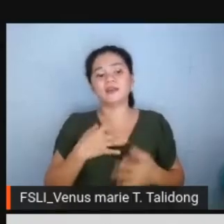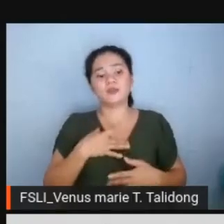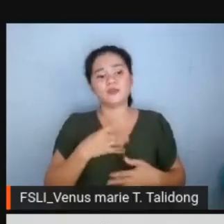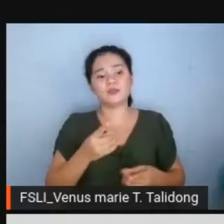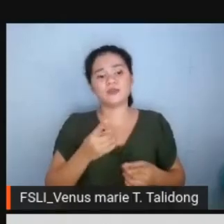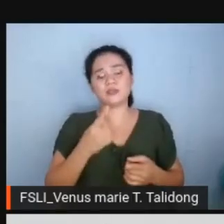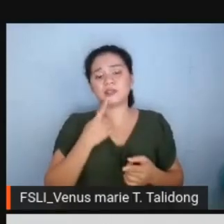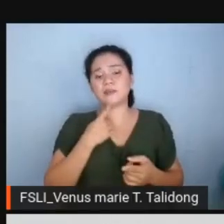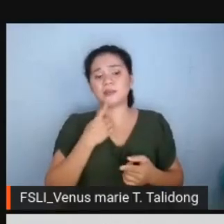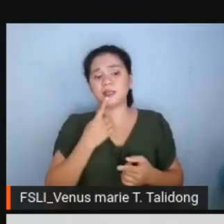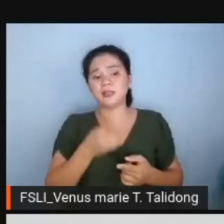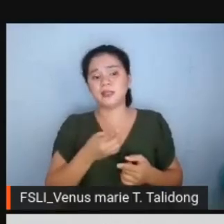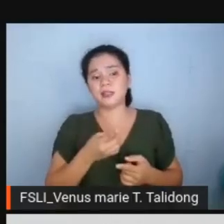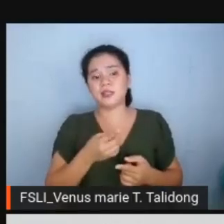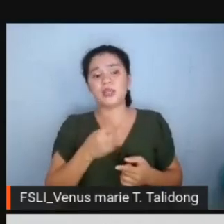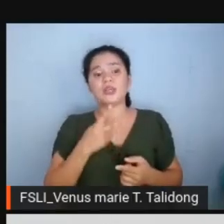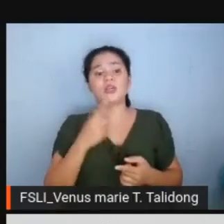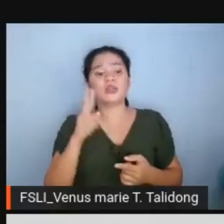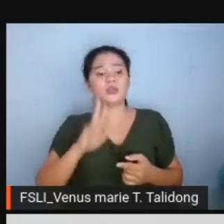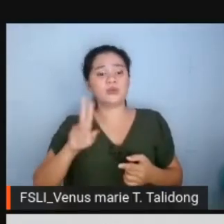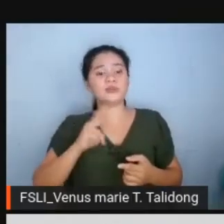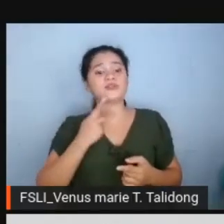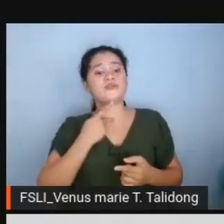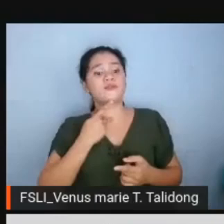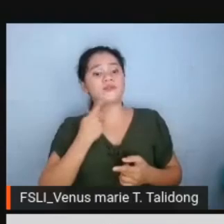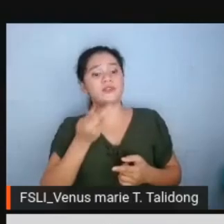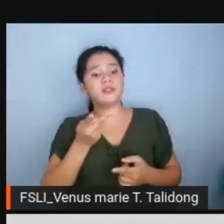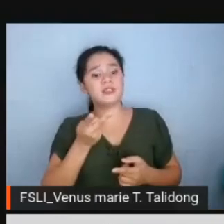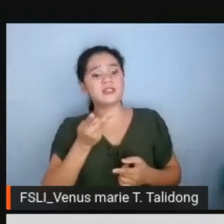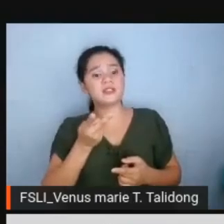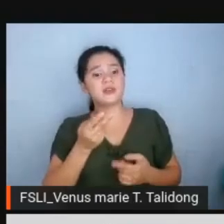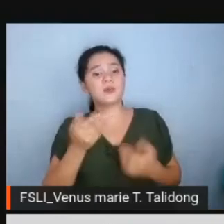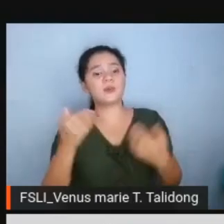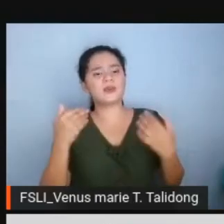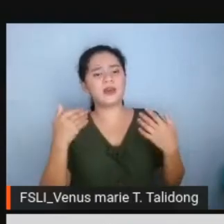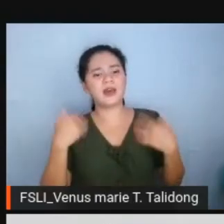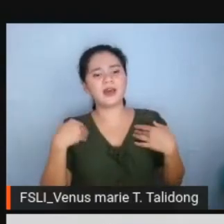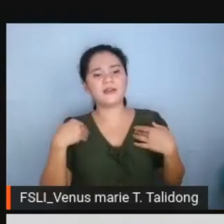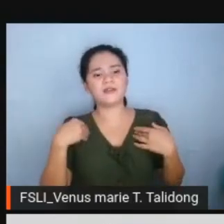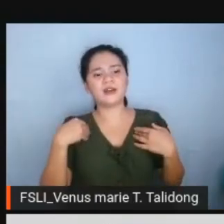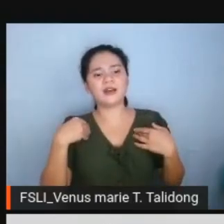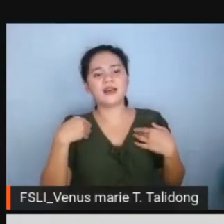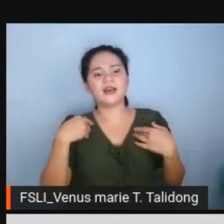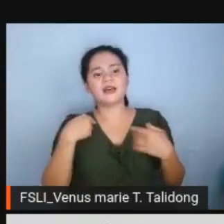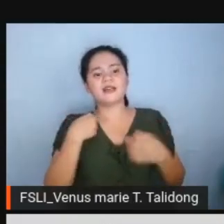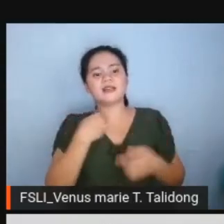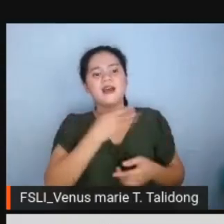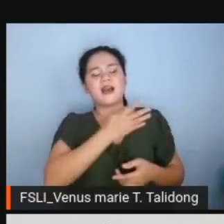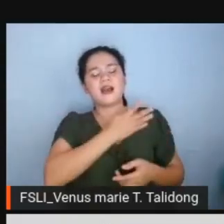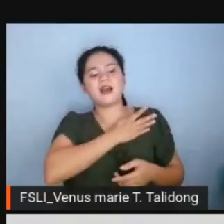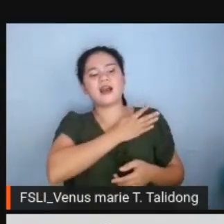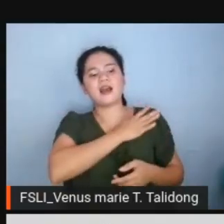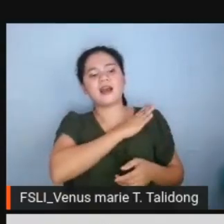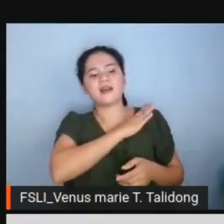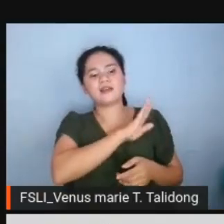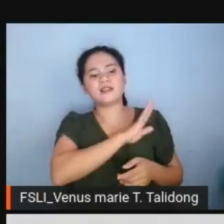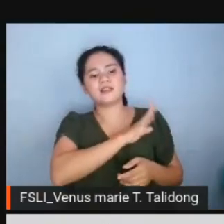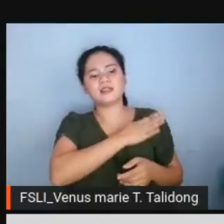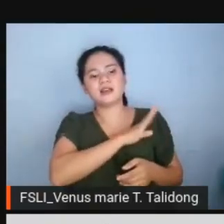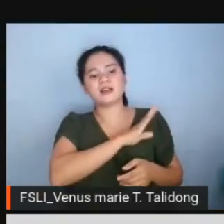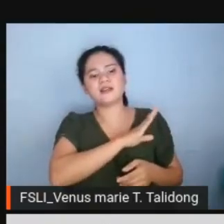use our voice, use our, you know, we have this courage from within. Kailangan lang siyang konting i-push.